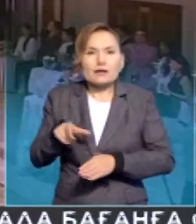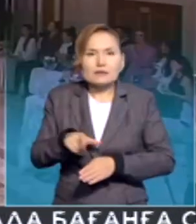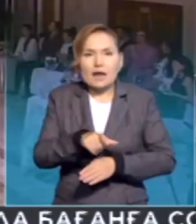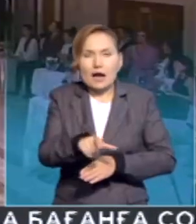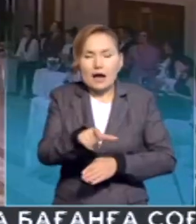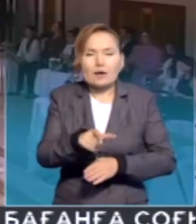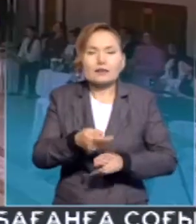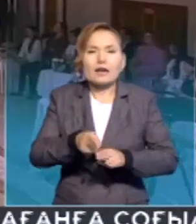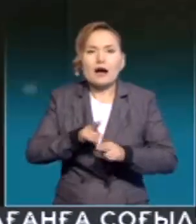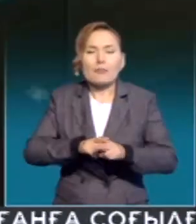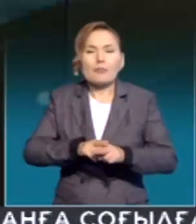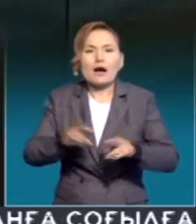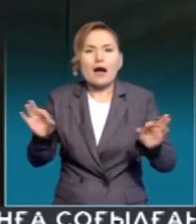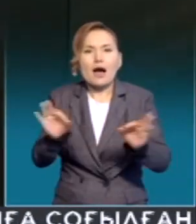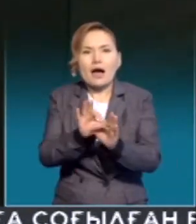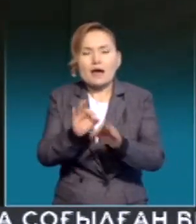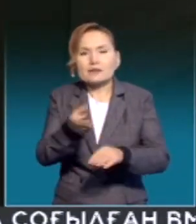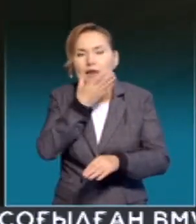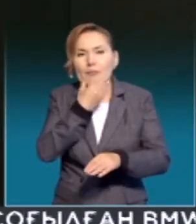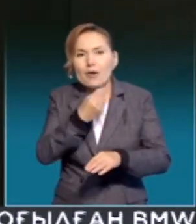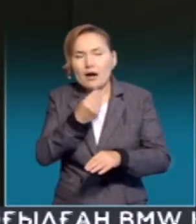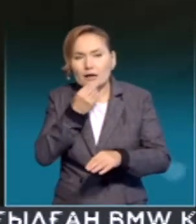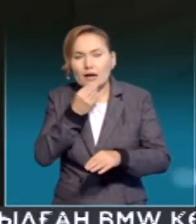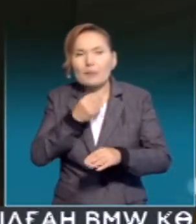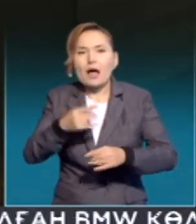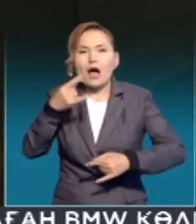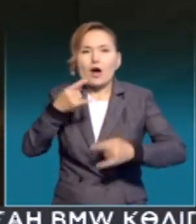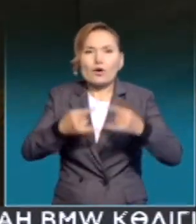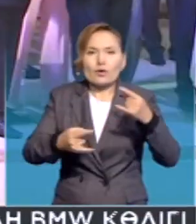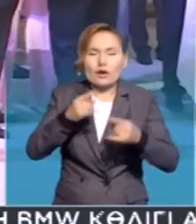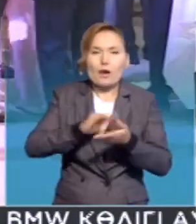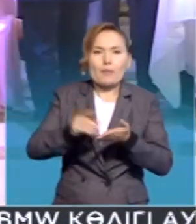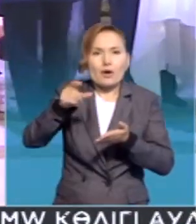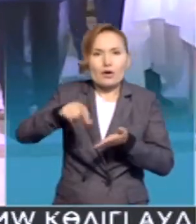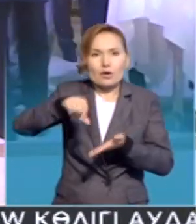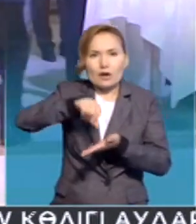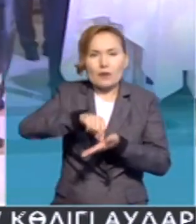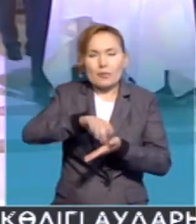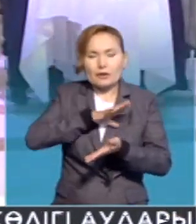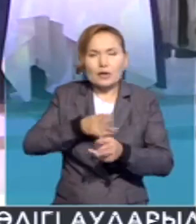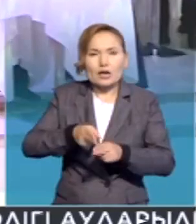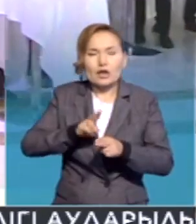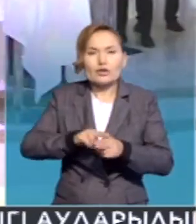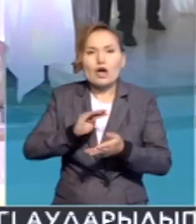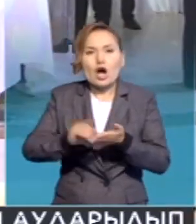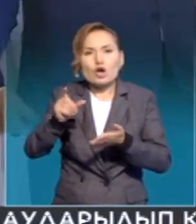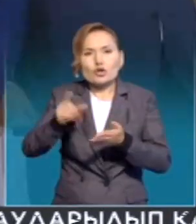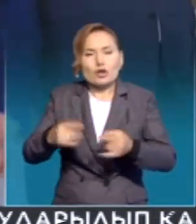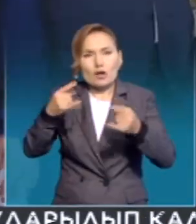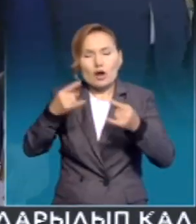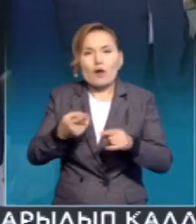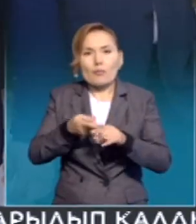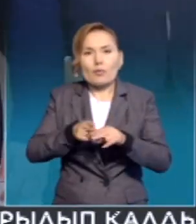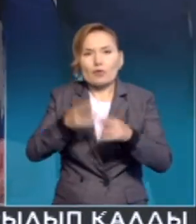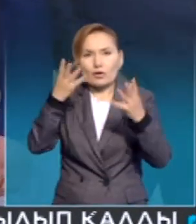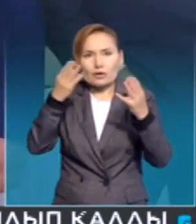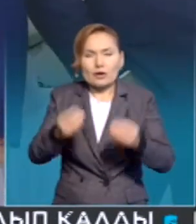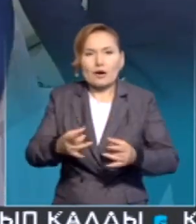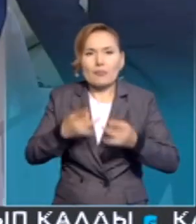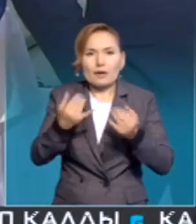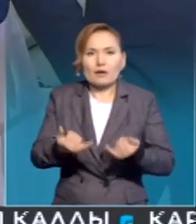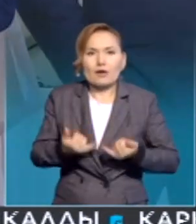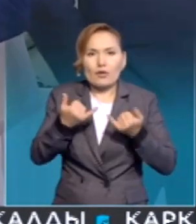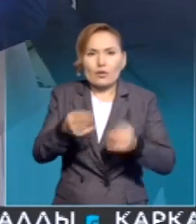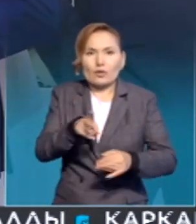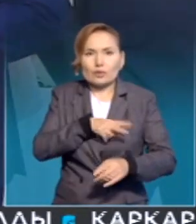телевизия тарландары, бәрі де сән салтанатымен, әдетте маңызды жиындар мен өзекті мәселелерді көтеретін журналистер бұл күні марапатпен қошеметке